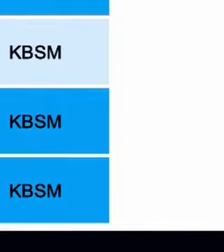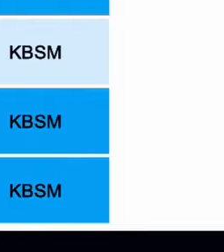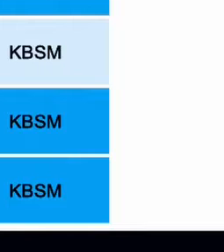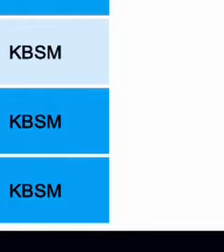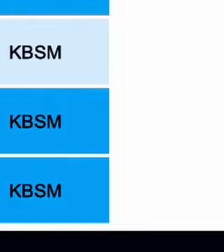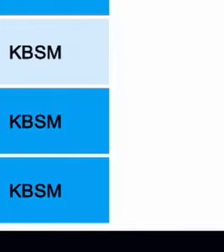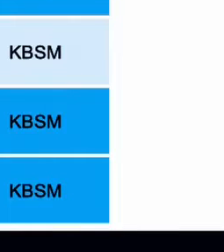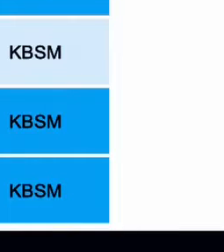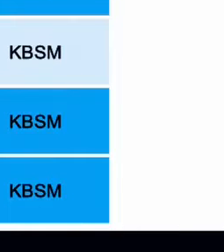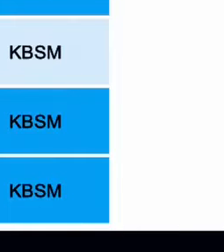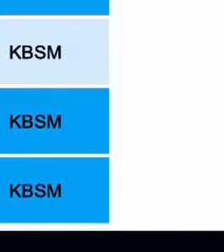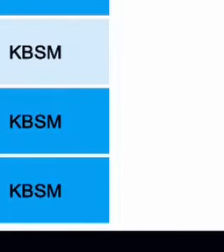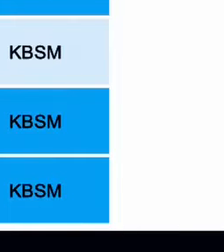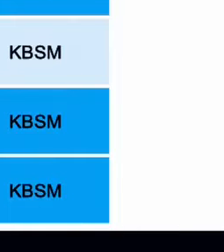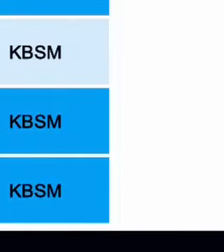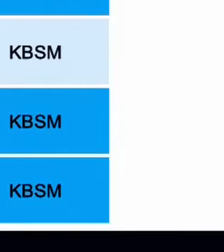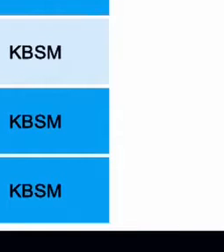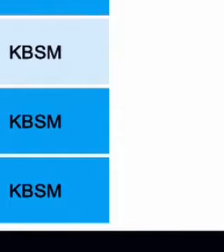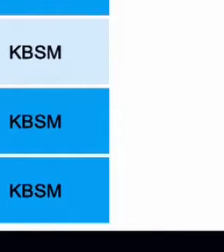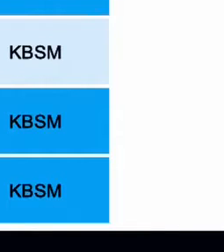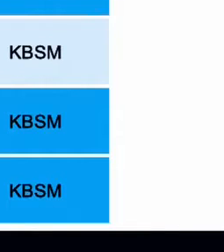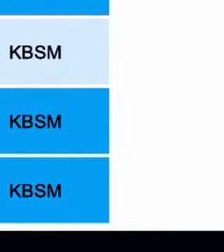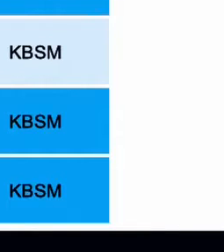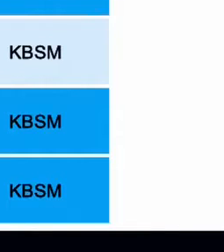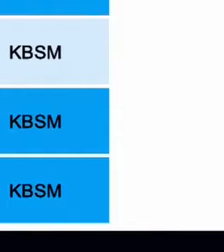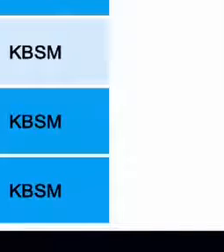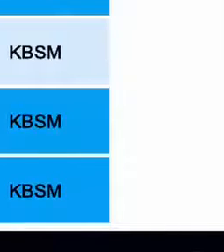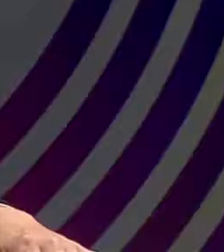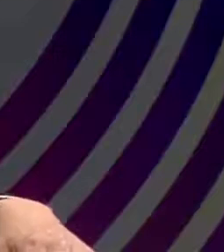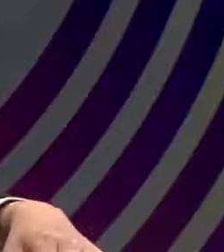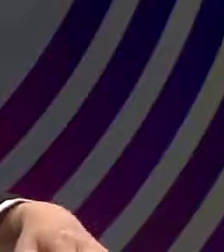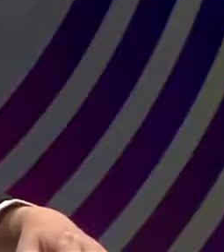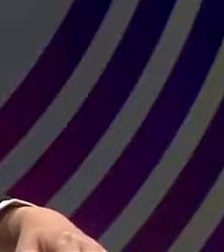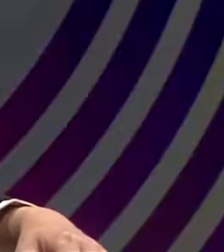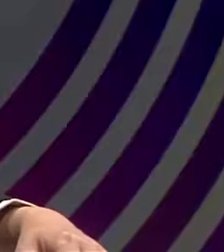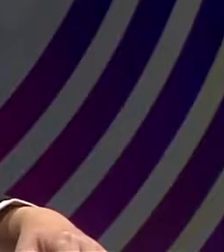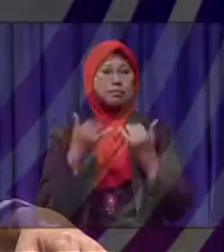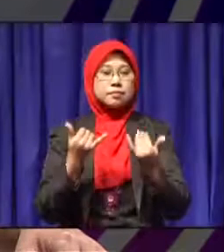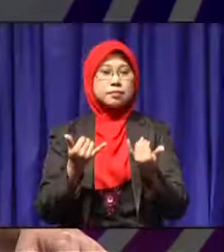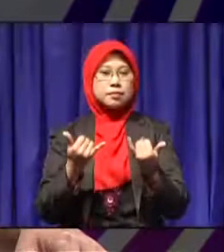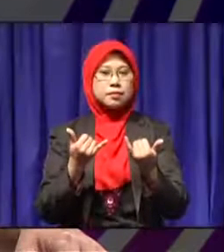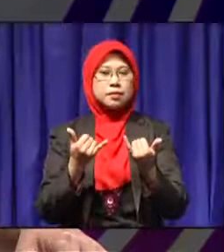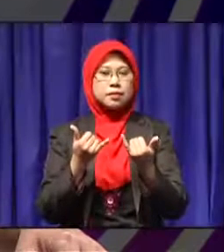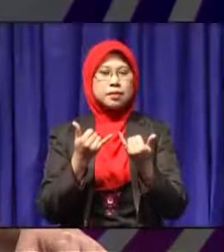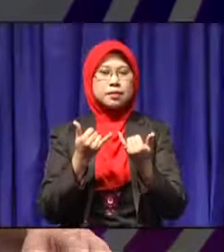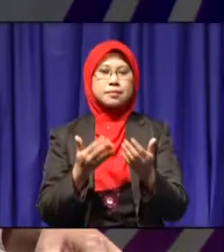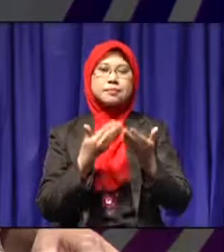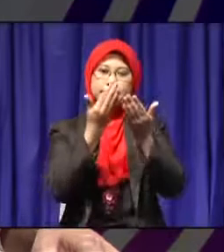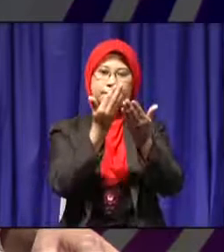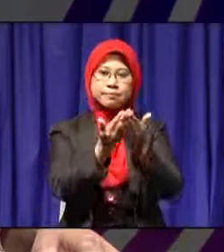ke-21 jadi kebiasaan ini telah sebagaimana disarankan